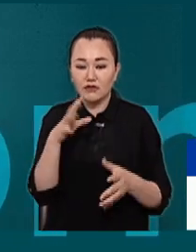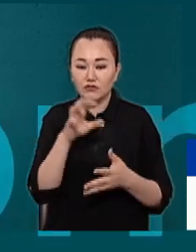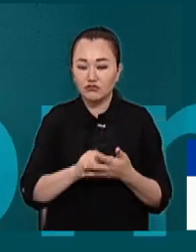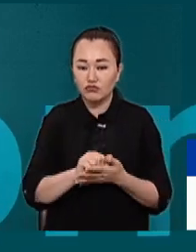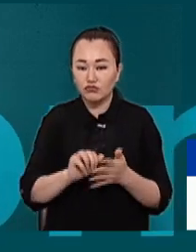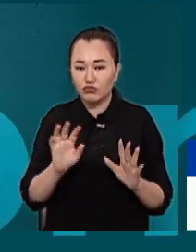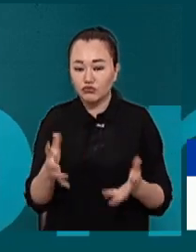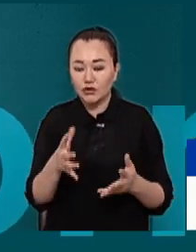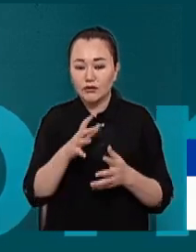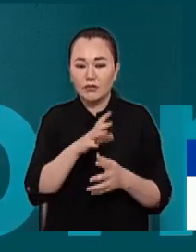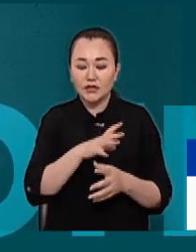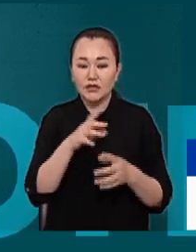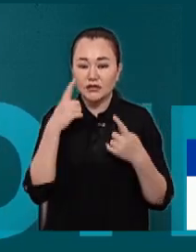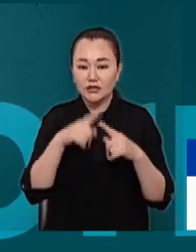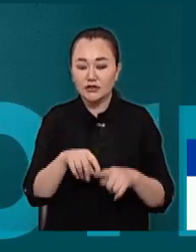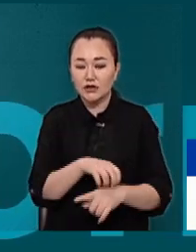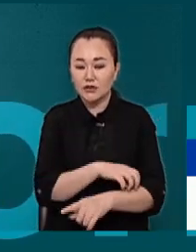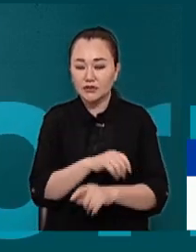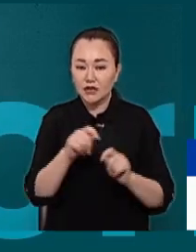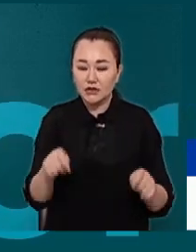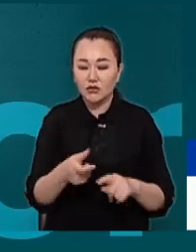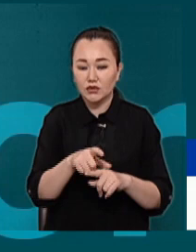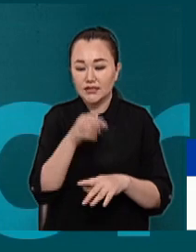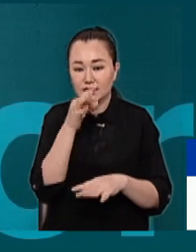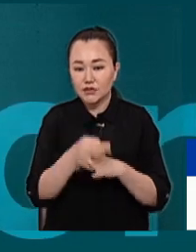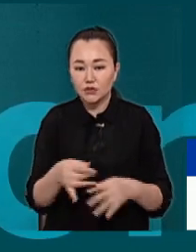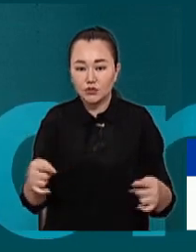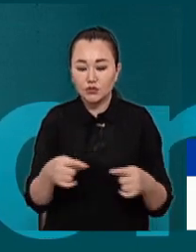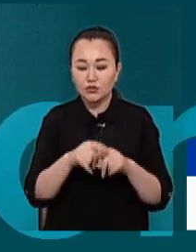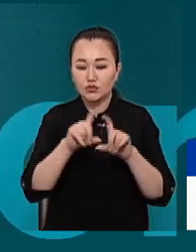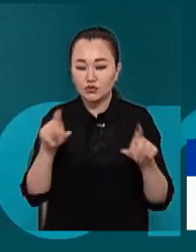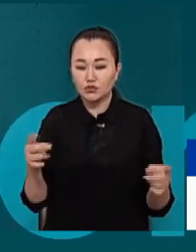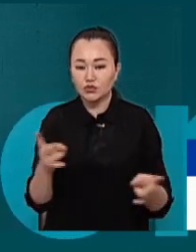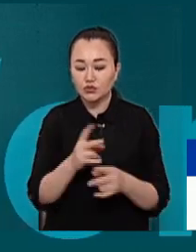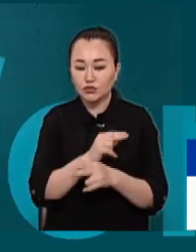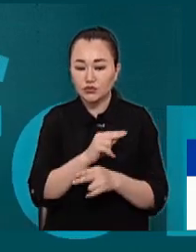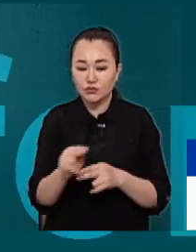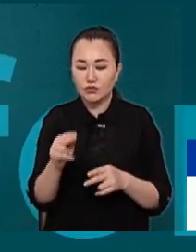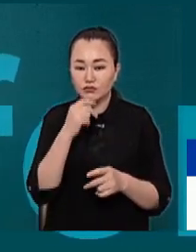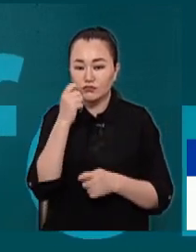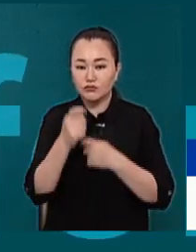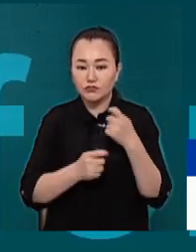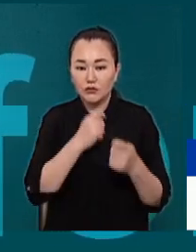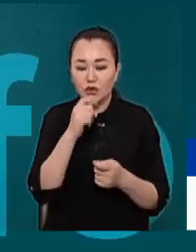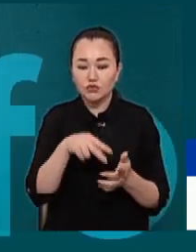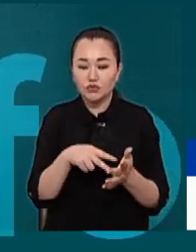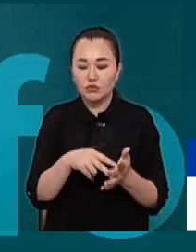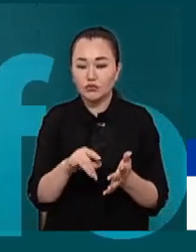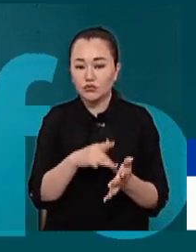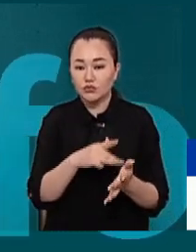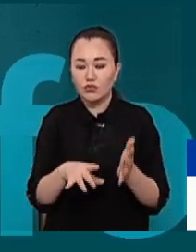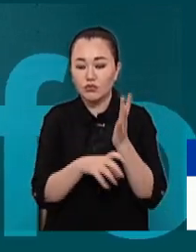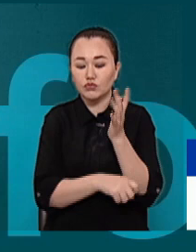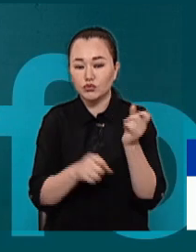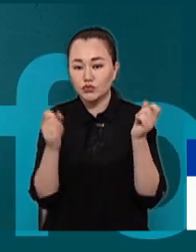обрушения. Была создана техническая комиссия, которая признала, что школу нужно капитально ремонтировать. Сумма работ будет известна после